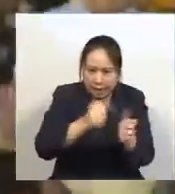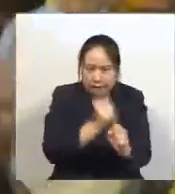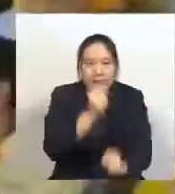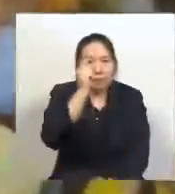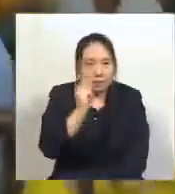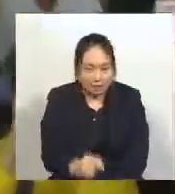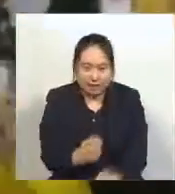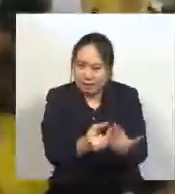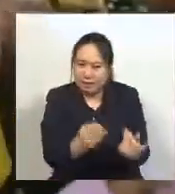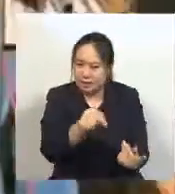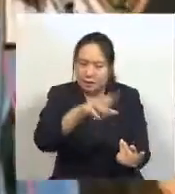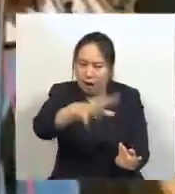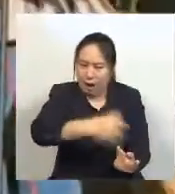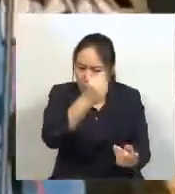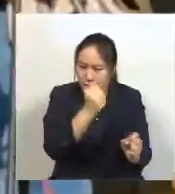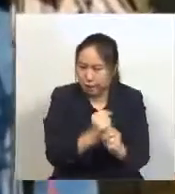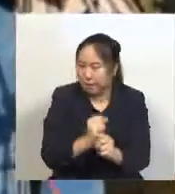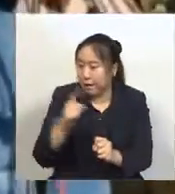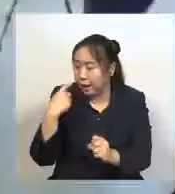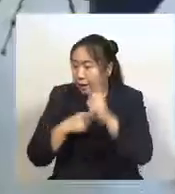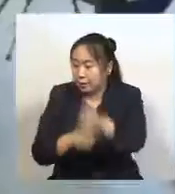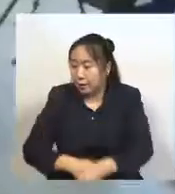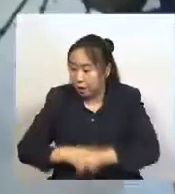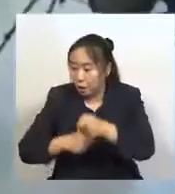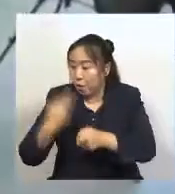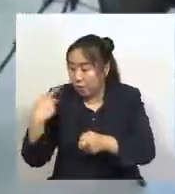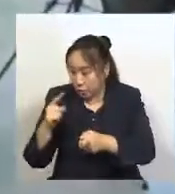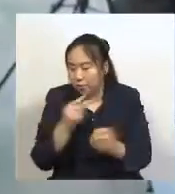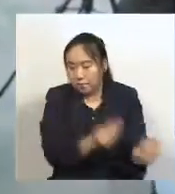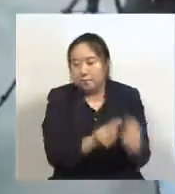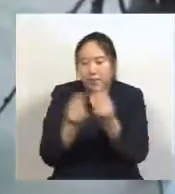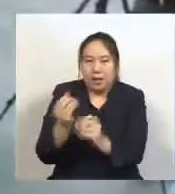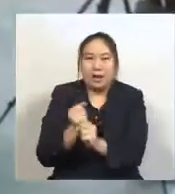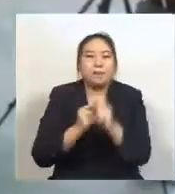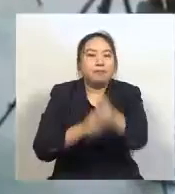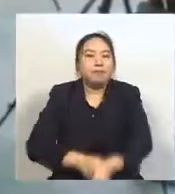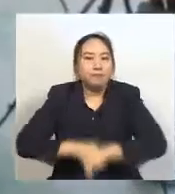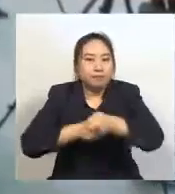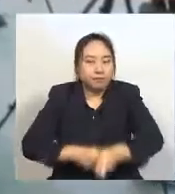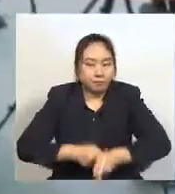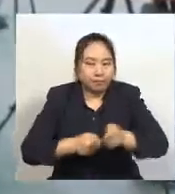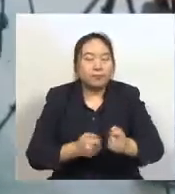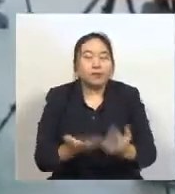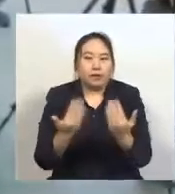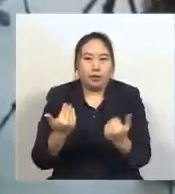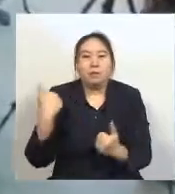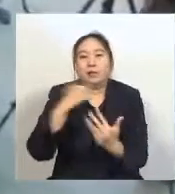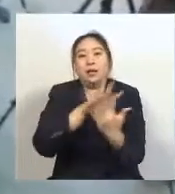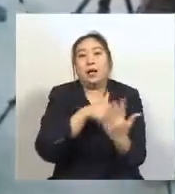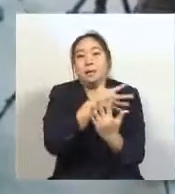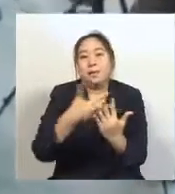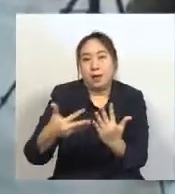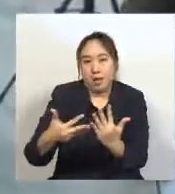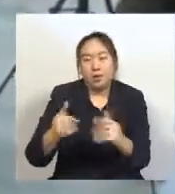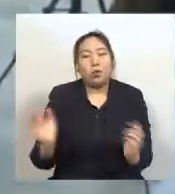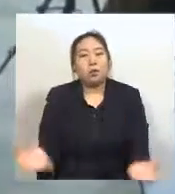จังเพื่อนำมาจัดสรรให้แก่เกษตรกรได้ใช้ประโยชน์ในการทำเกษตรกรรมพร้อมกันนี้นะคะก็มีนโยบาย